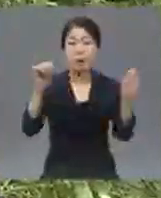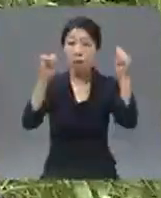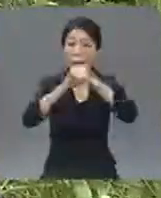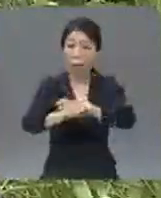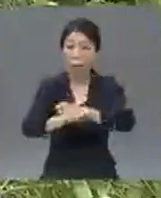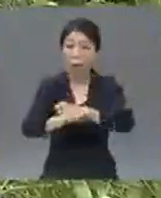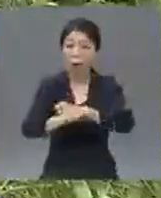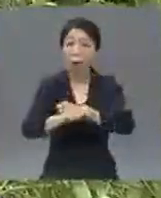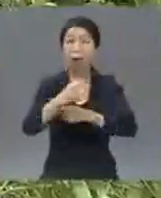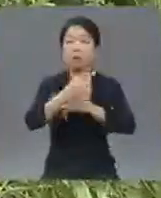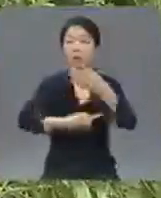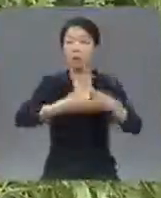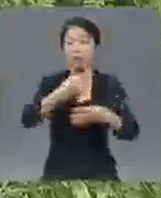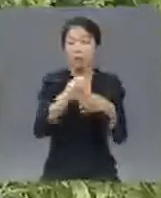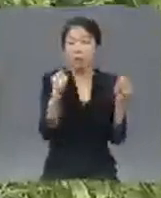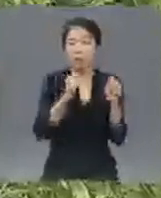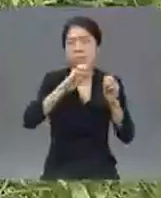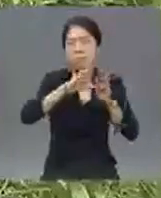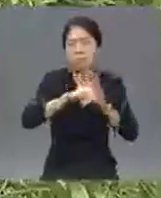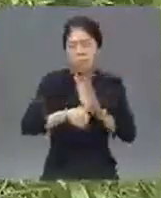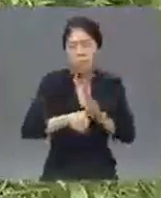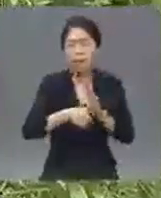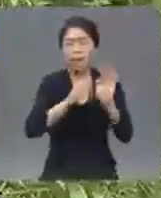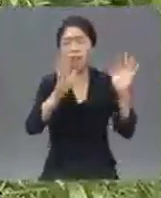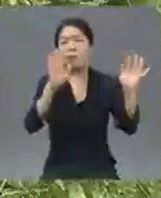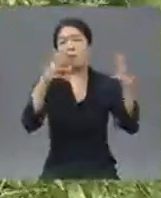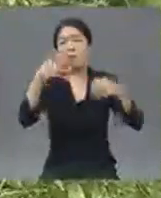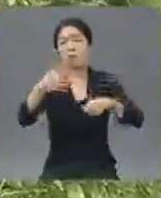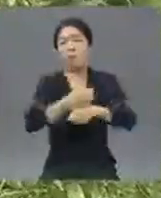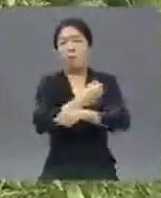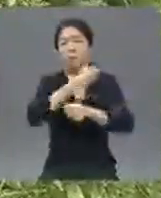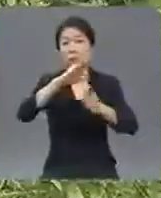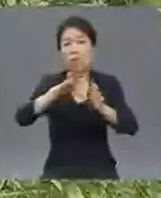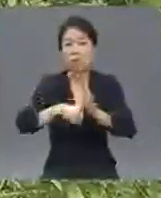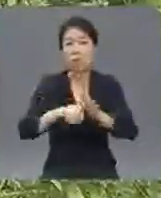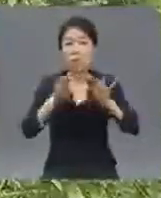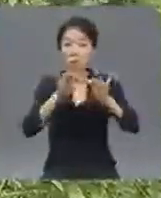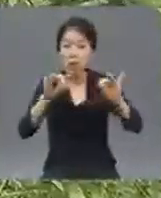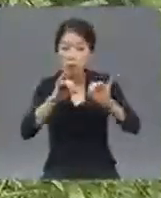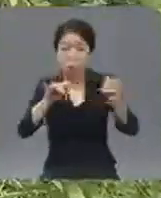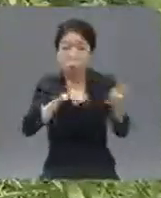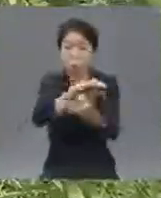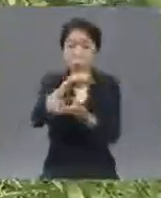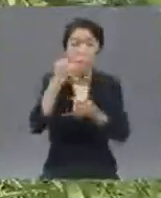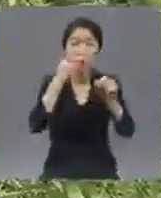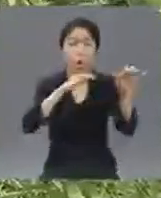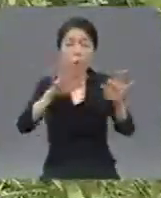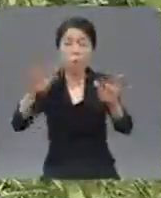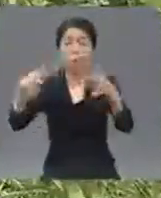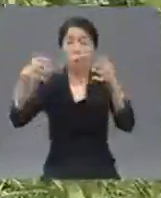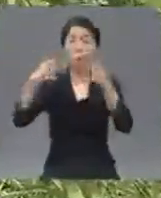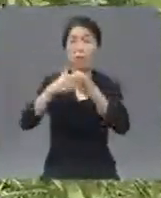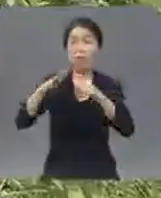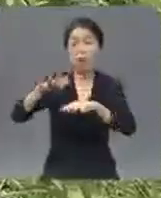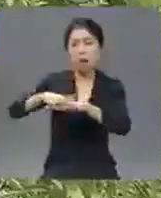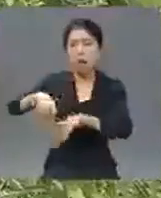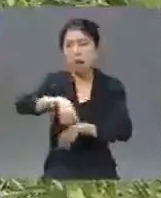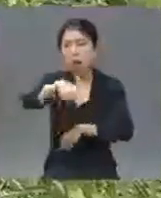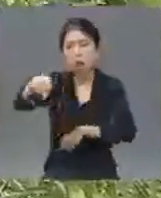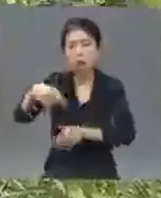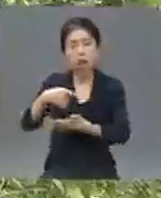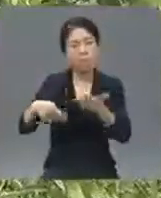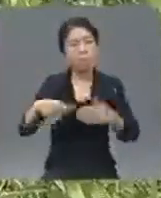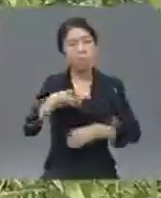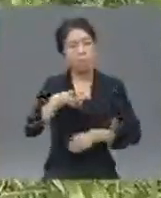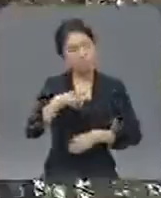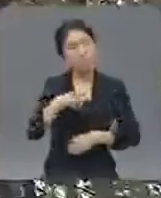겨울에 북서풍이 향해 볼 때이 머리 바람과 해풍으로 인한 농작물 피해 등 마을 주민들의 삶에 굉장한 그